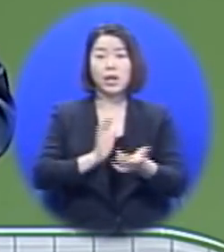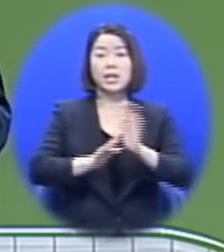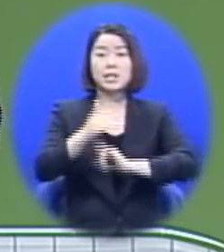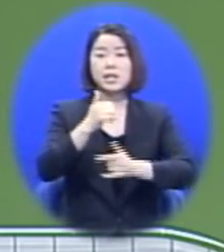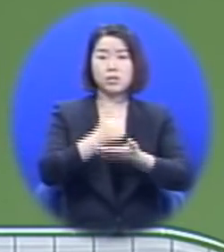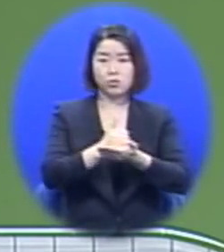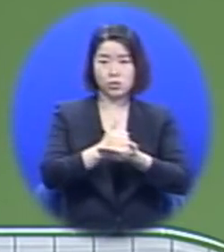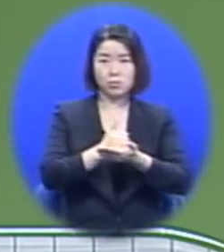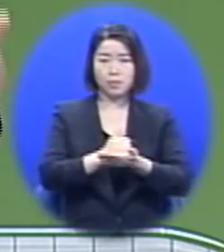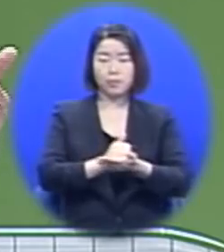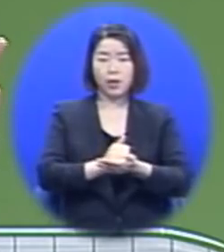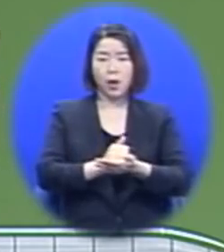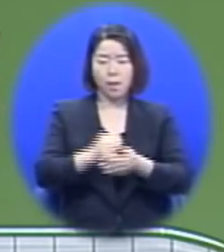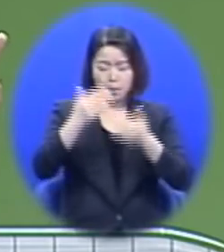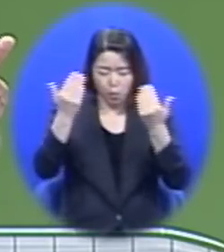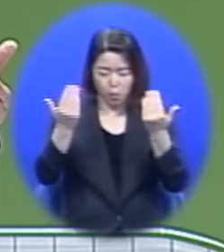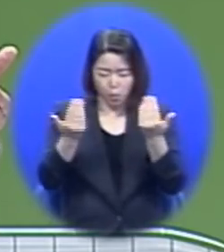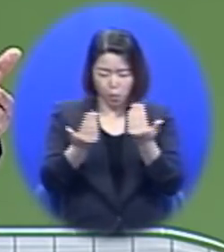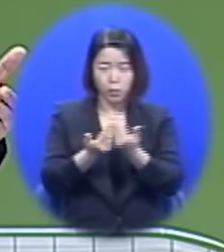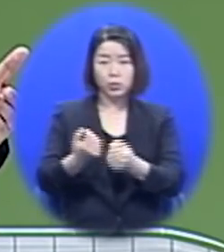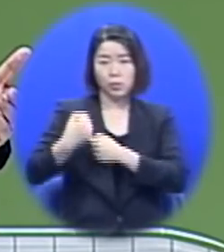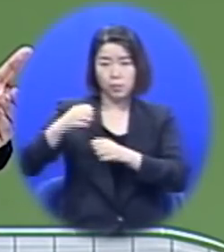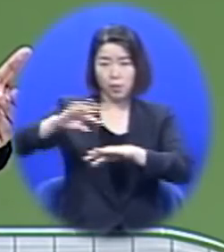예수님은 만왕의 왕이시고